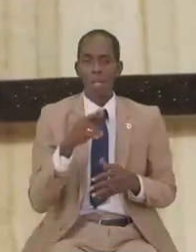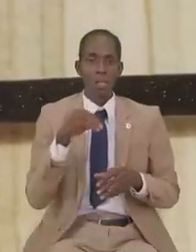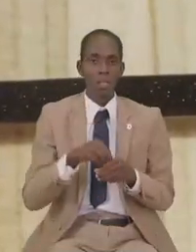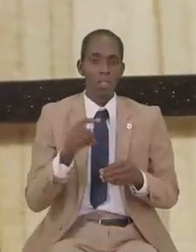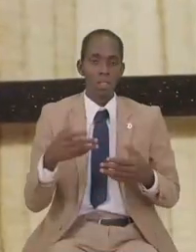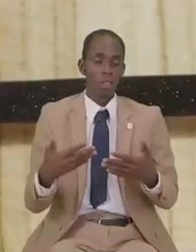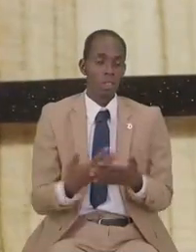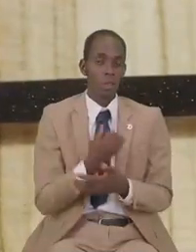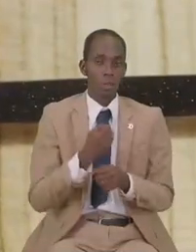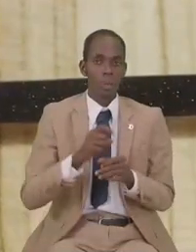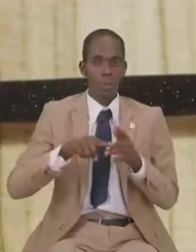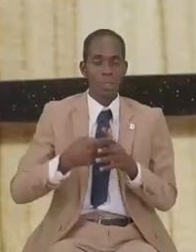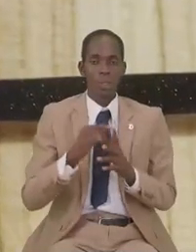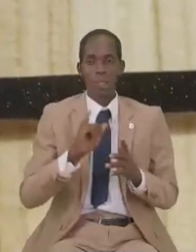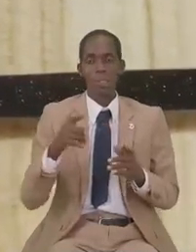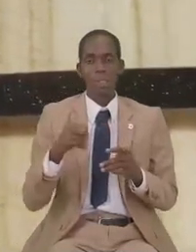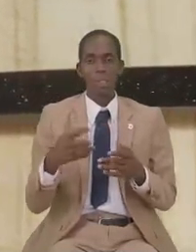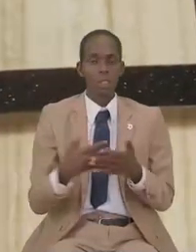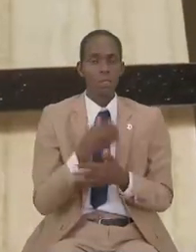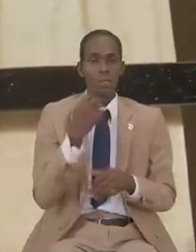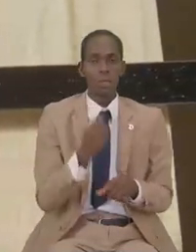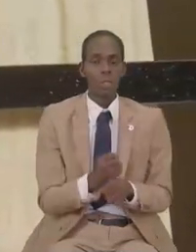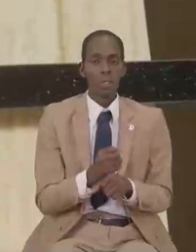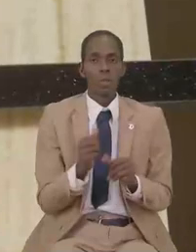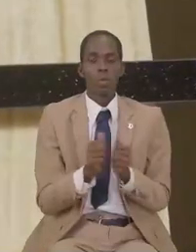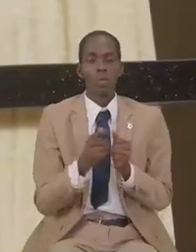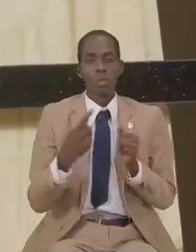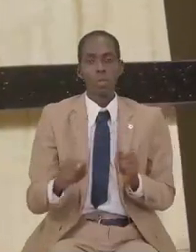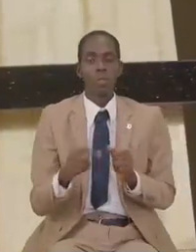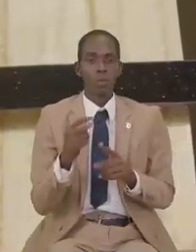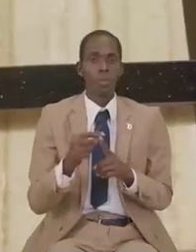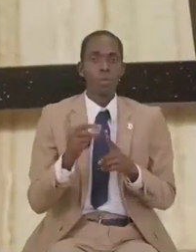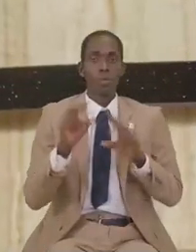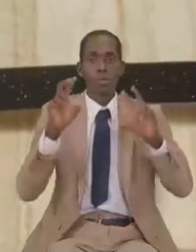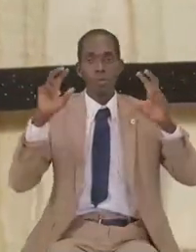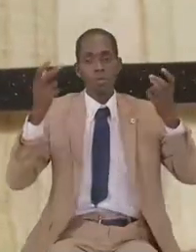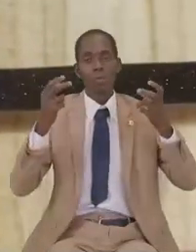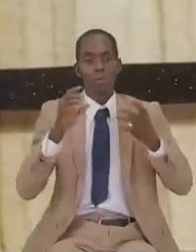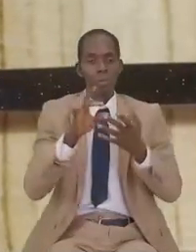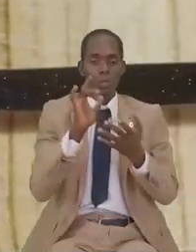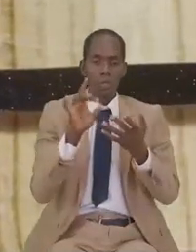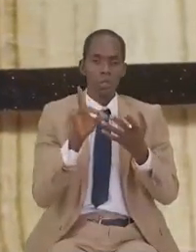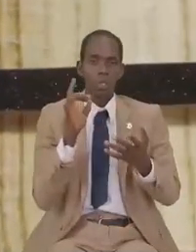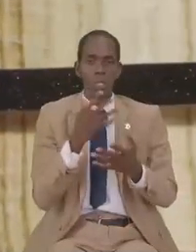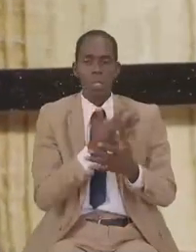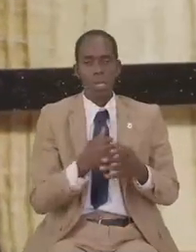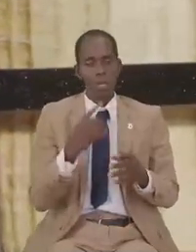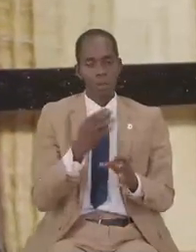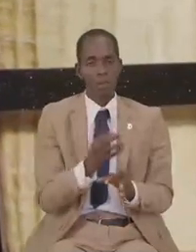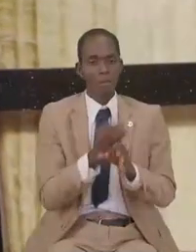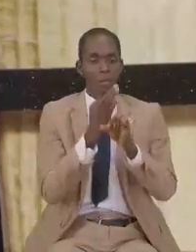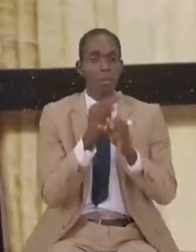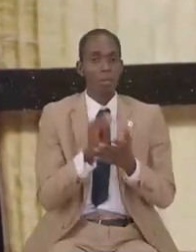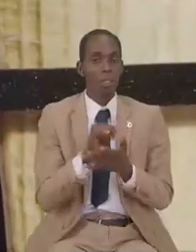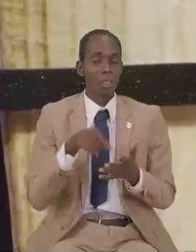la nouvelle année avec ce que nous appelons ici appelé, choisi et fidèle. Que cette année, comme